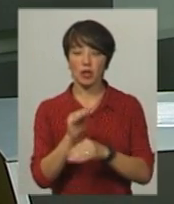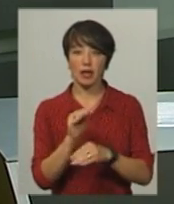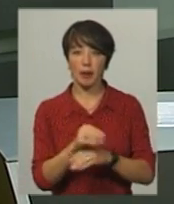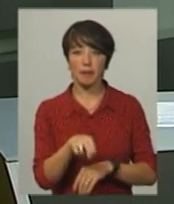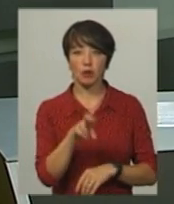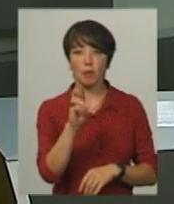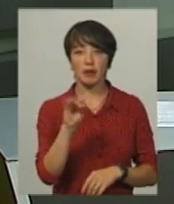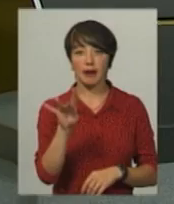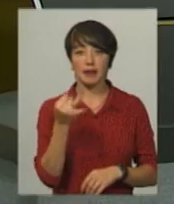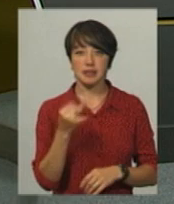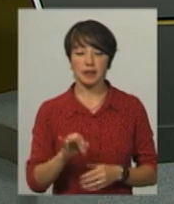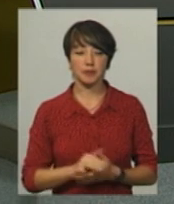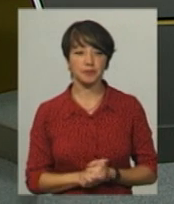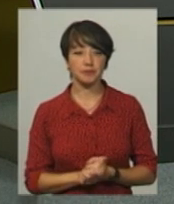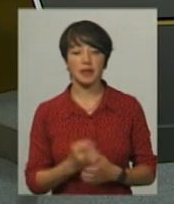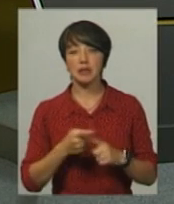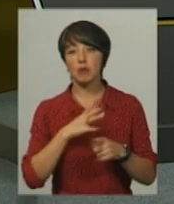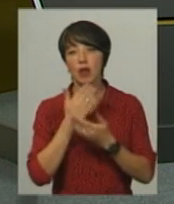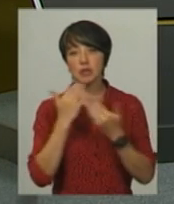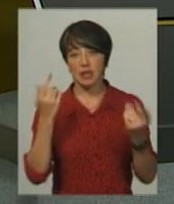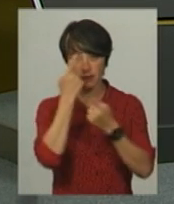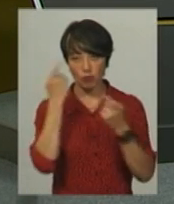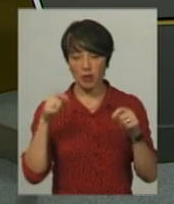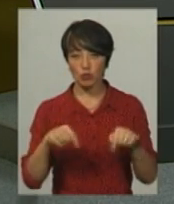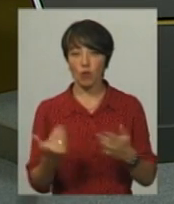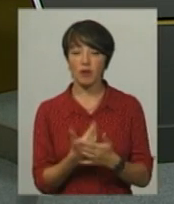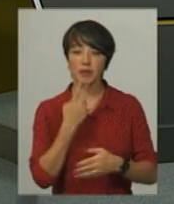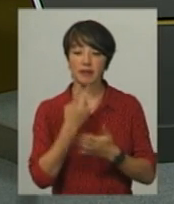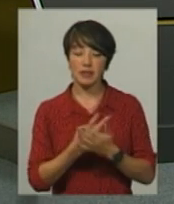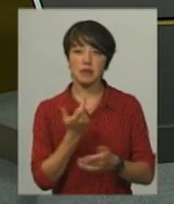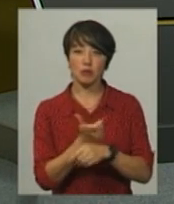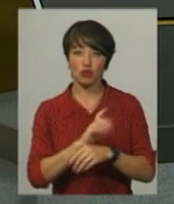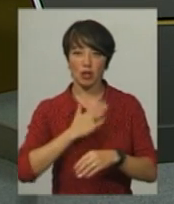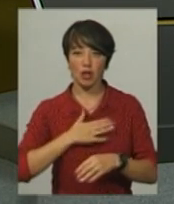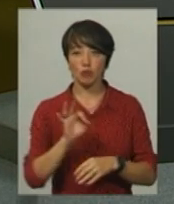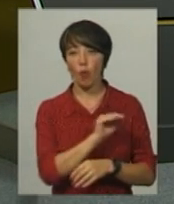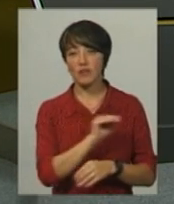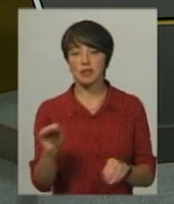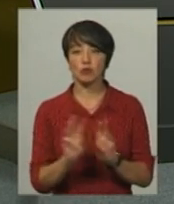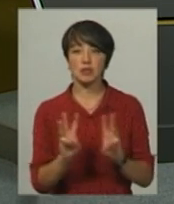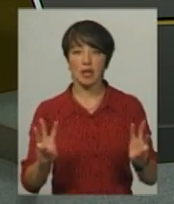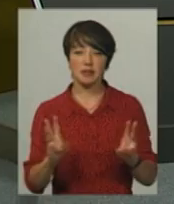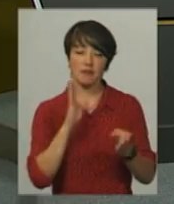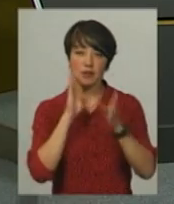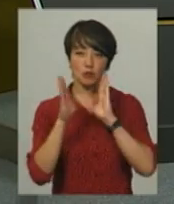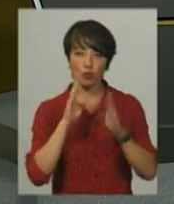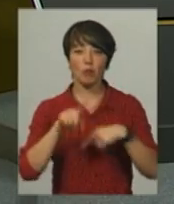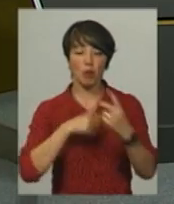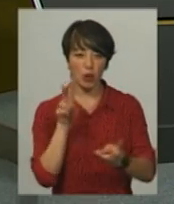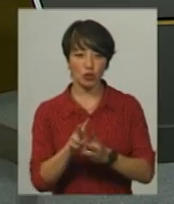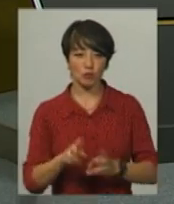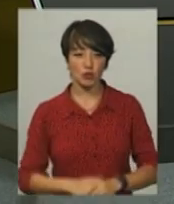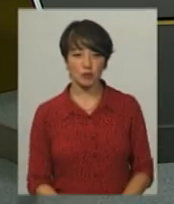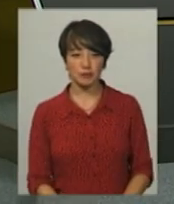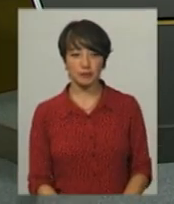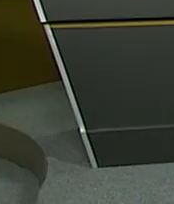Петро Бадрецький. Це була остання інформація цього випуску. Дивіться більше на нашому офіційному сайті та сторінці у Facebook. Побачимось.